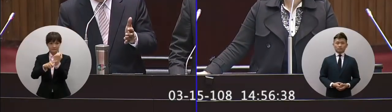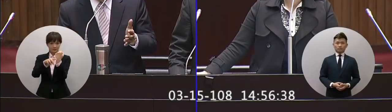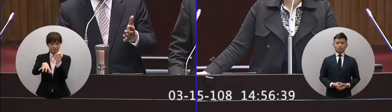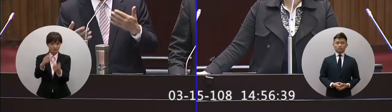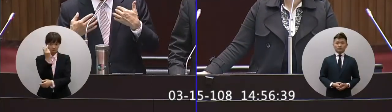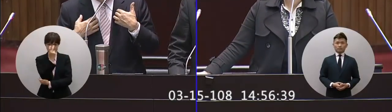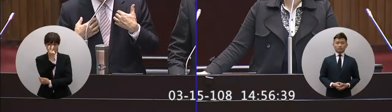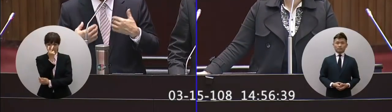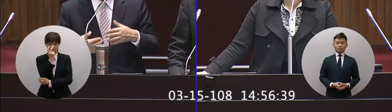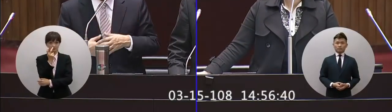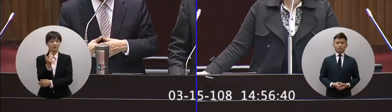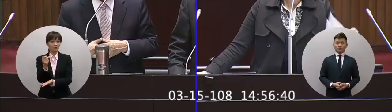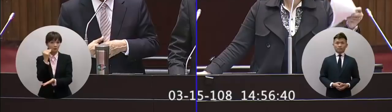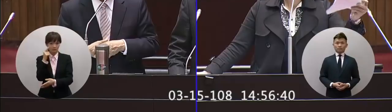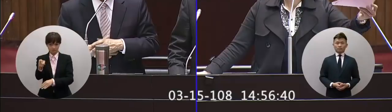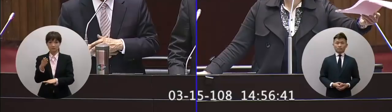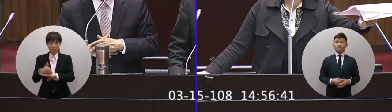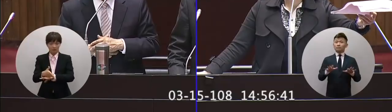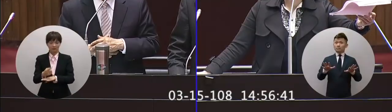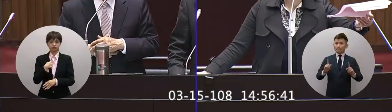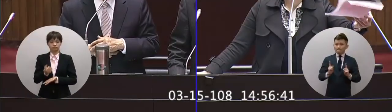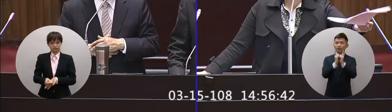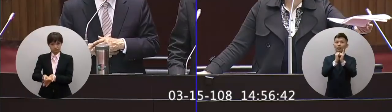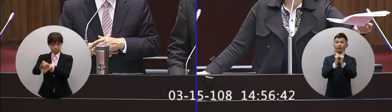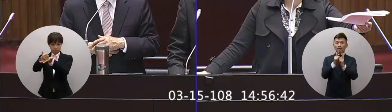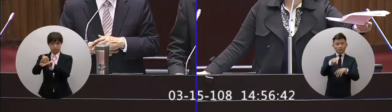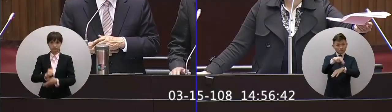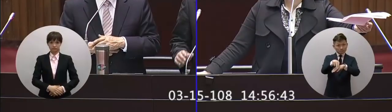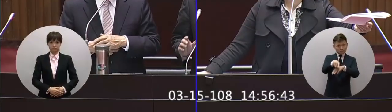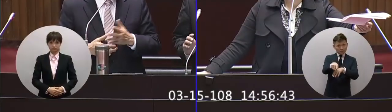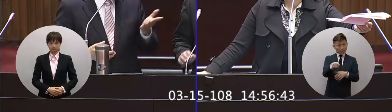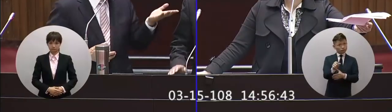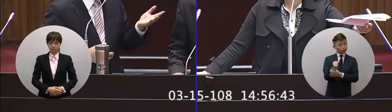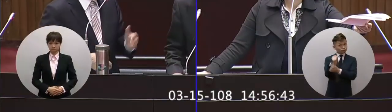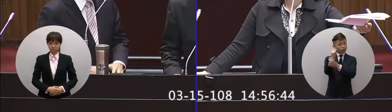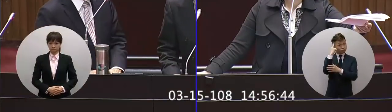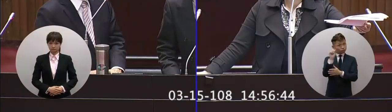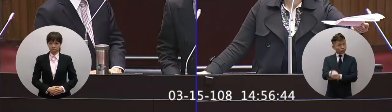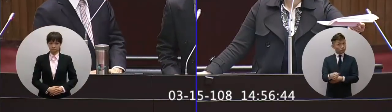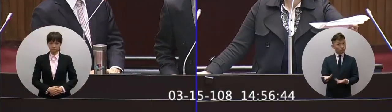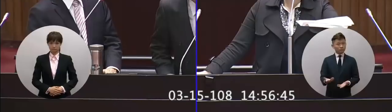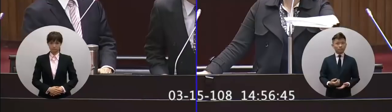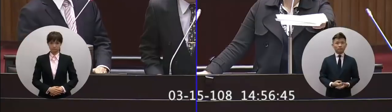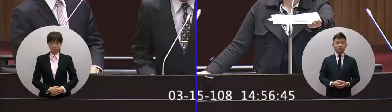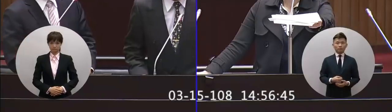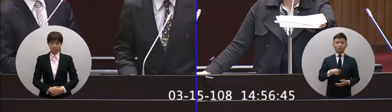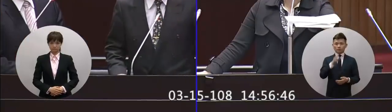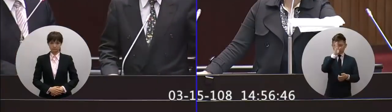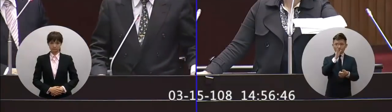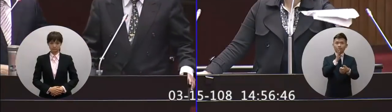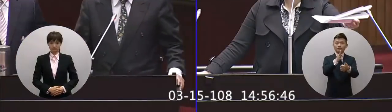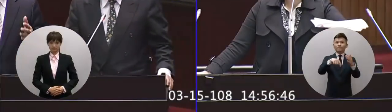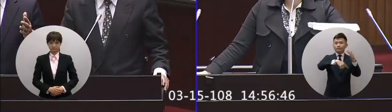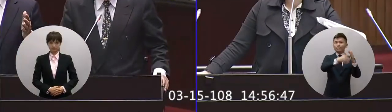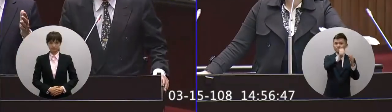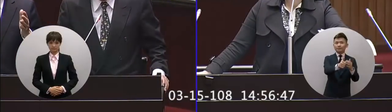审议的结果我们都会遵照。 现在预告的版本您支不支持？ 现在 是各位， 不是，我要请院